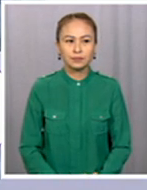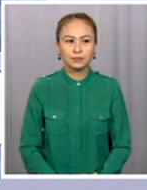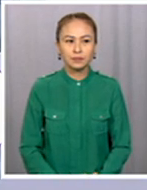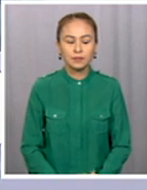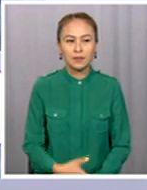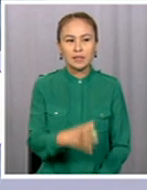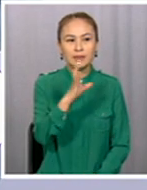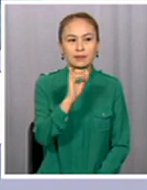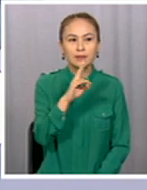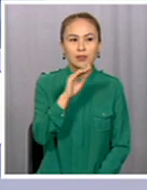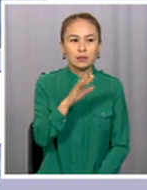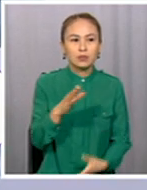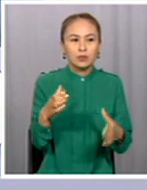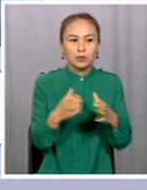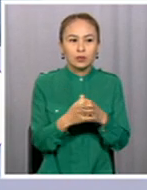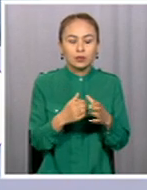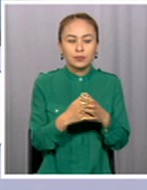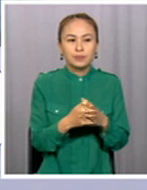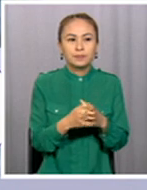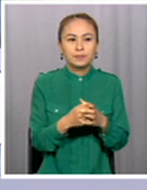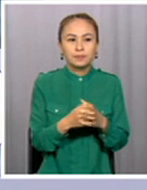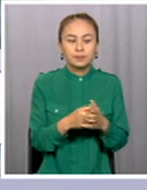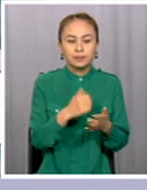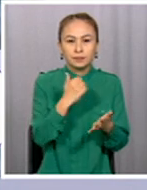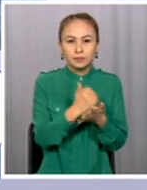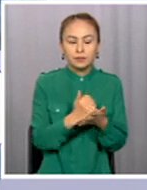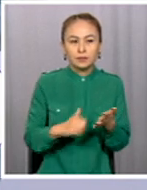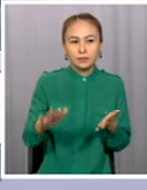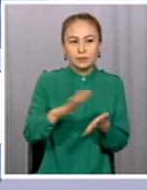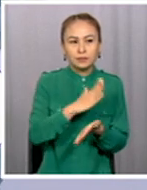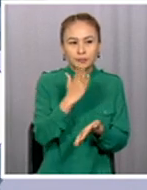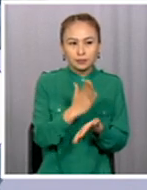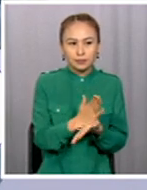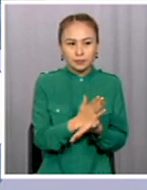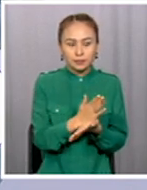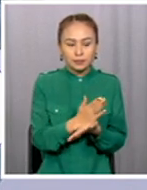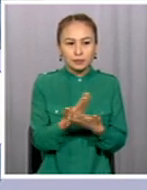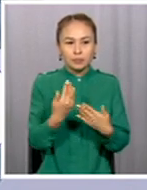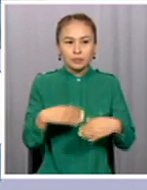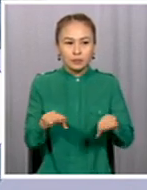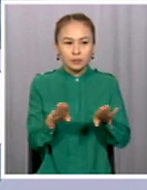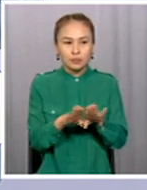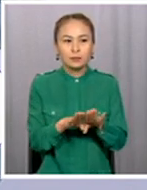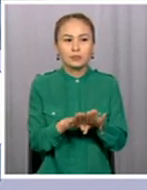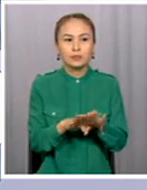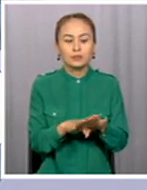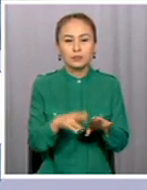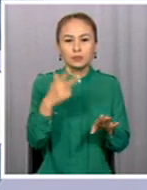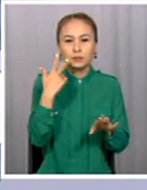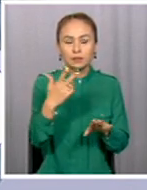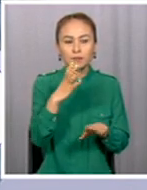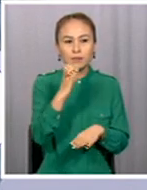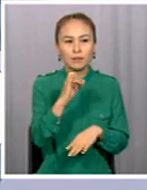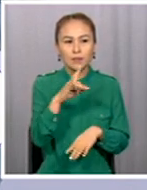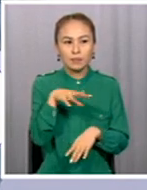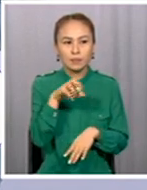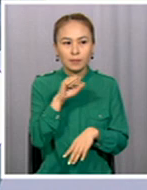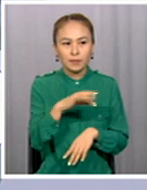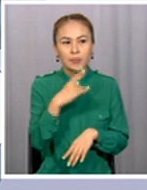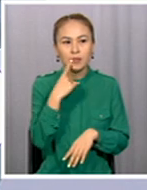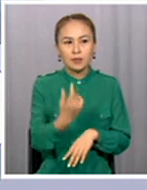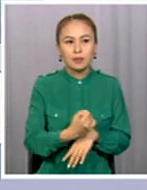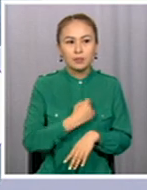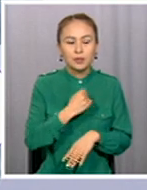Сынтас қорымы Елек өзенінің жағалауында орналасқан. Бұл қорымда үш сармат сарбазы